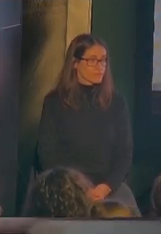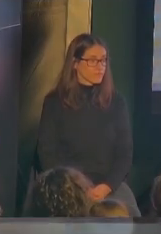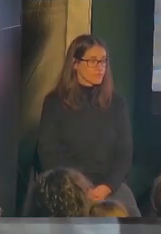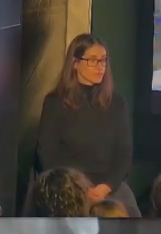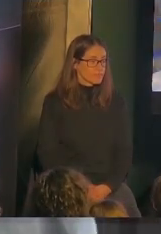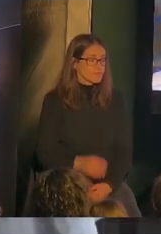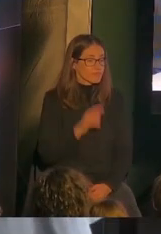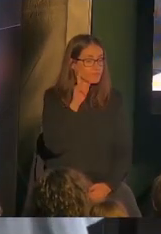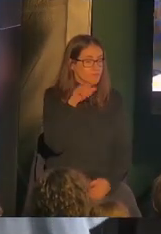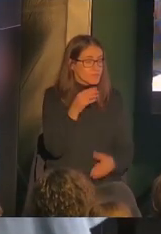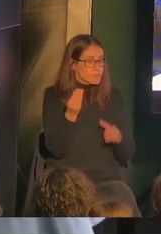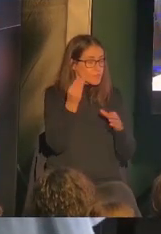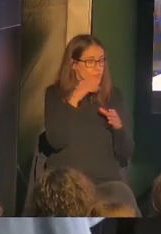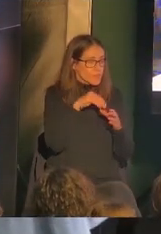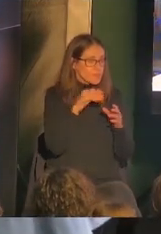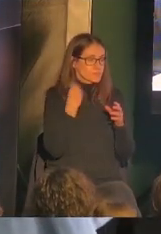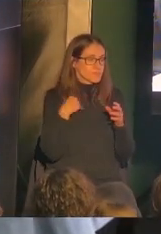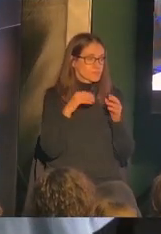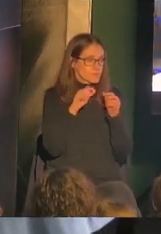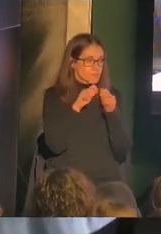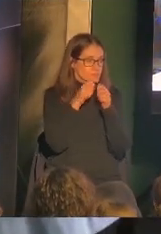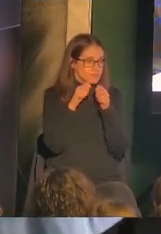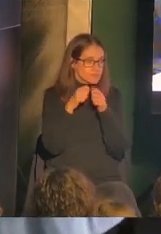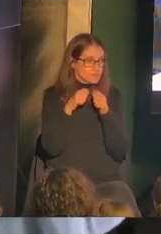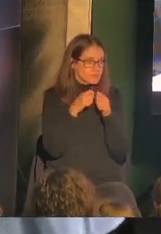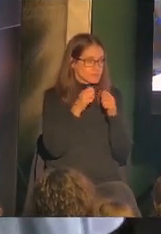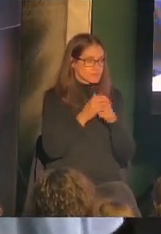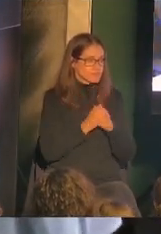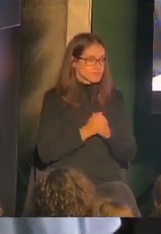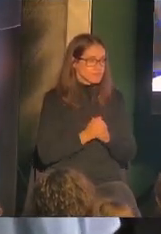posarem ara la part del cruixent.